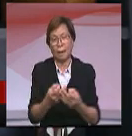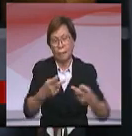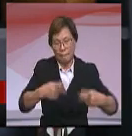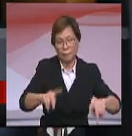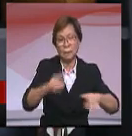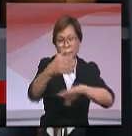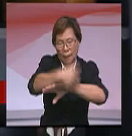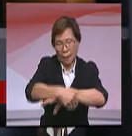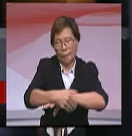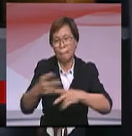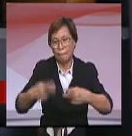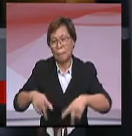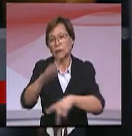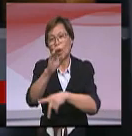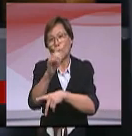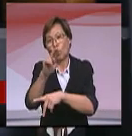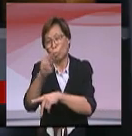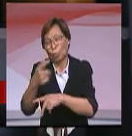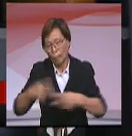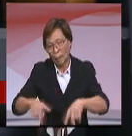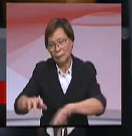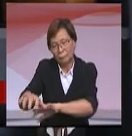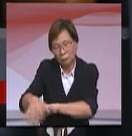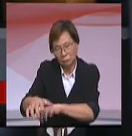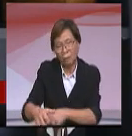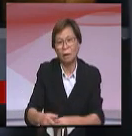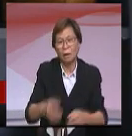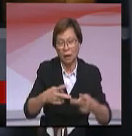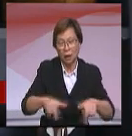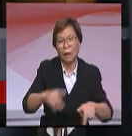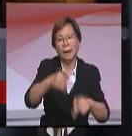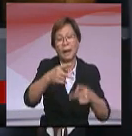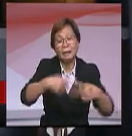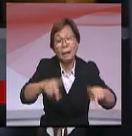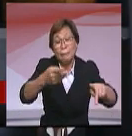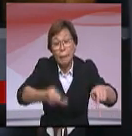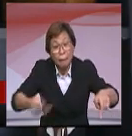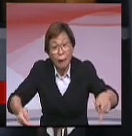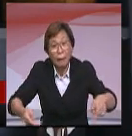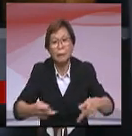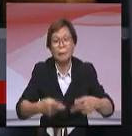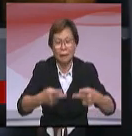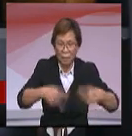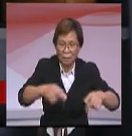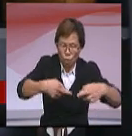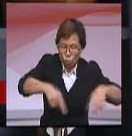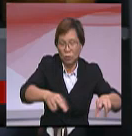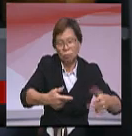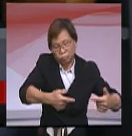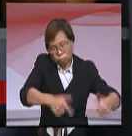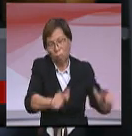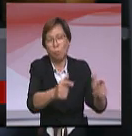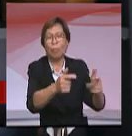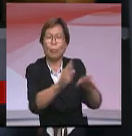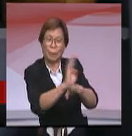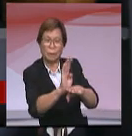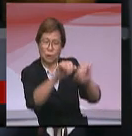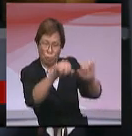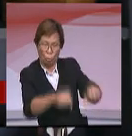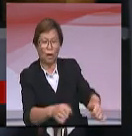malam, pasar tani, kedai barang perluan, keperluan, kedai runcit dibenarkan untuk